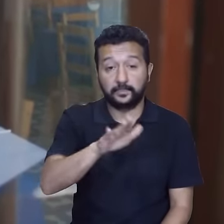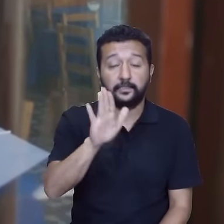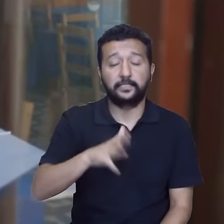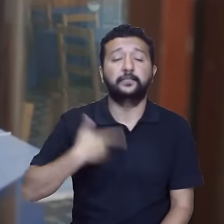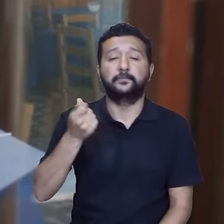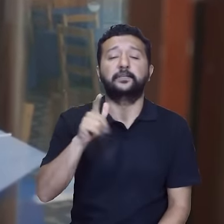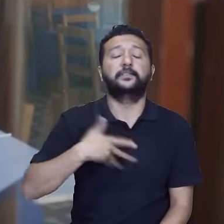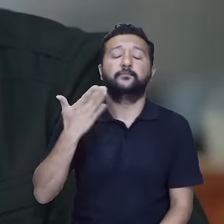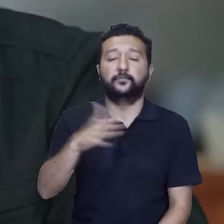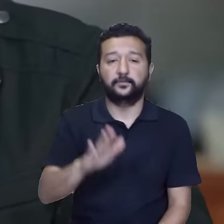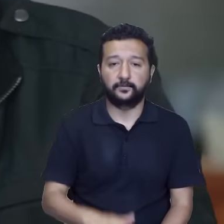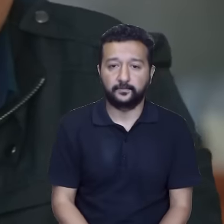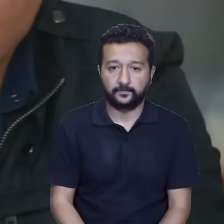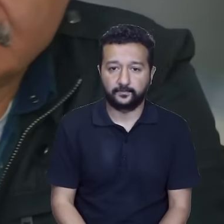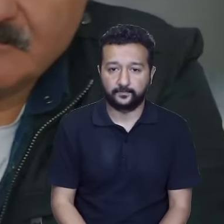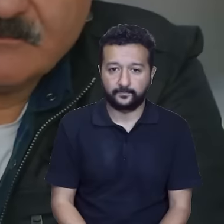tamam, istemez bir şey.